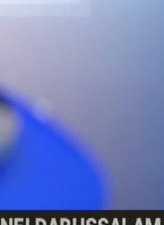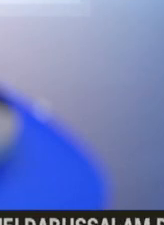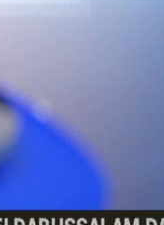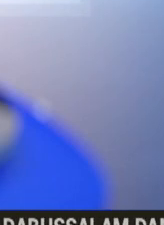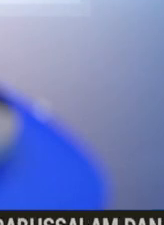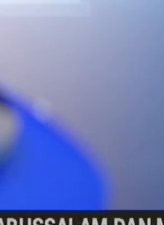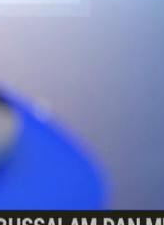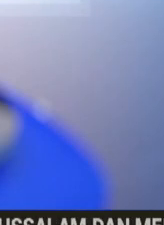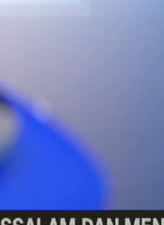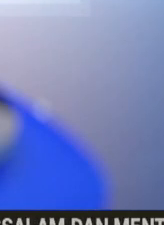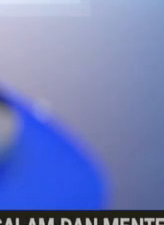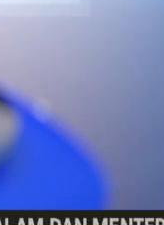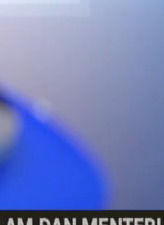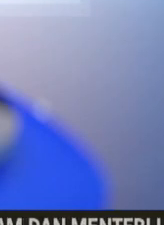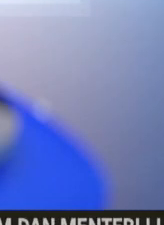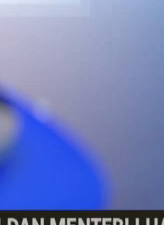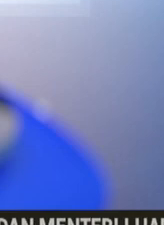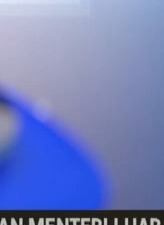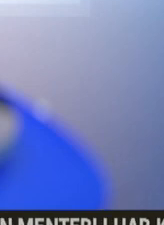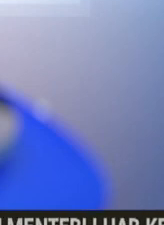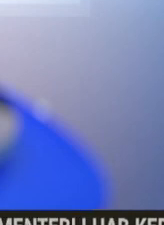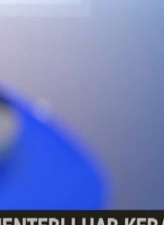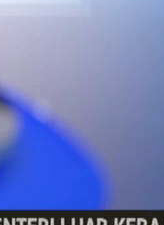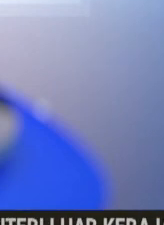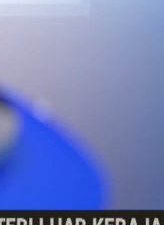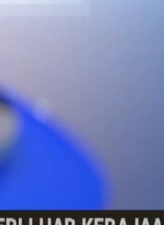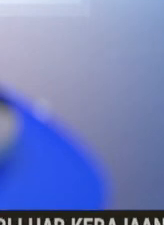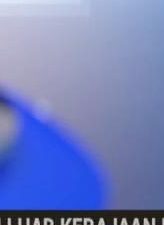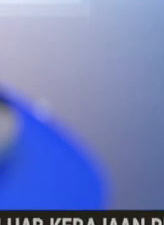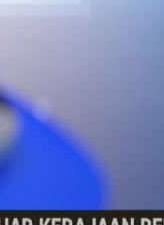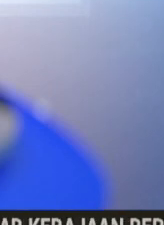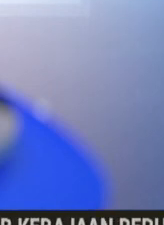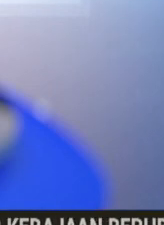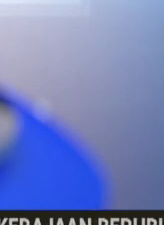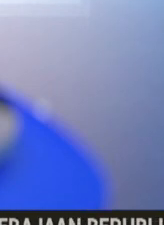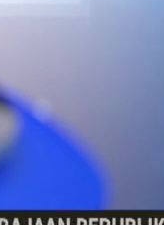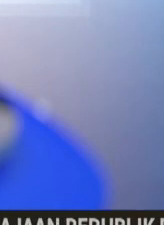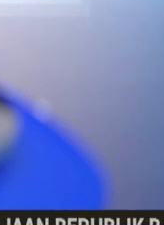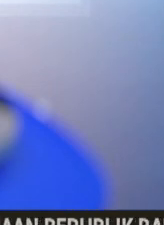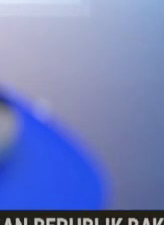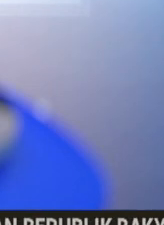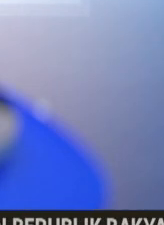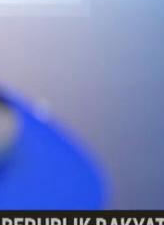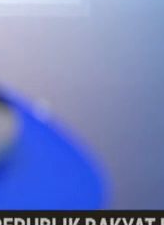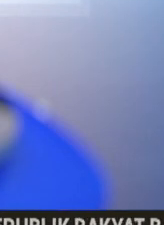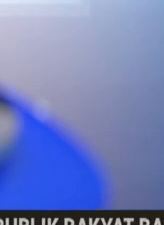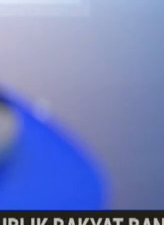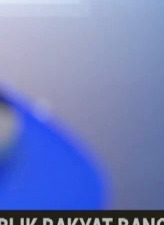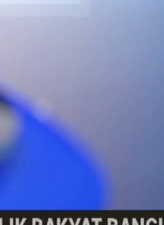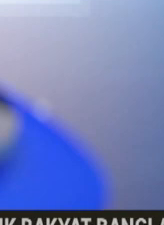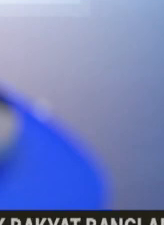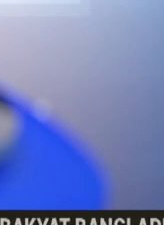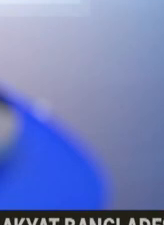lumba perahu kebangsaan Negara Brunei Darussalam berkibar dengan kerjasama Jabatan beliau dan sukan Kementerian Kebudayaan